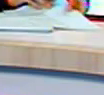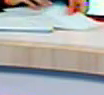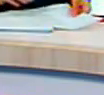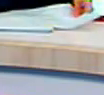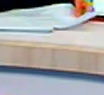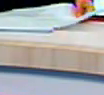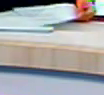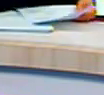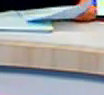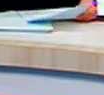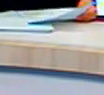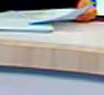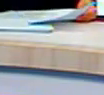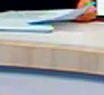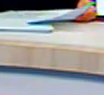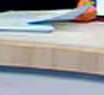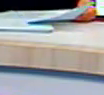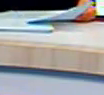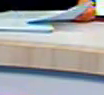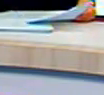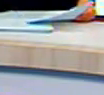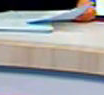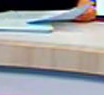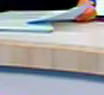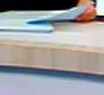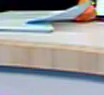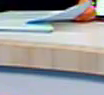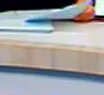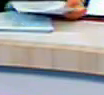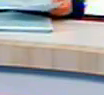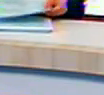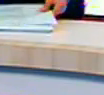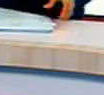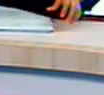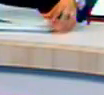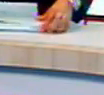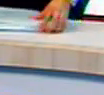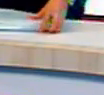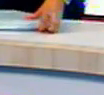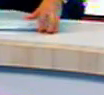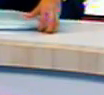kanak-kanak. Visual tersebut mengakhiri Berita Nasional 8 malam ini. Dengan itu, Assalamualaikum. Dan salam satu Malaysia.